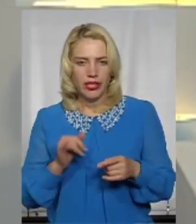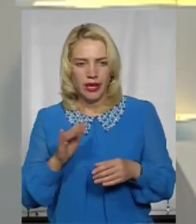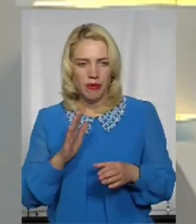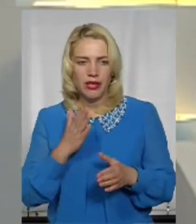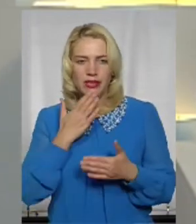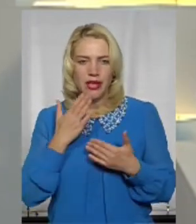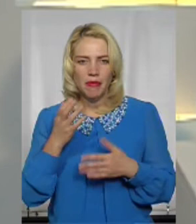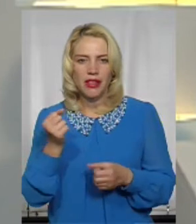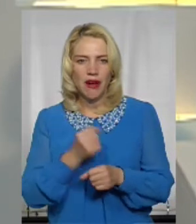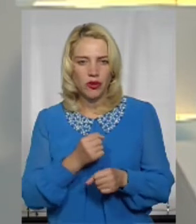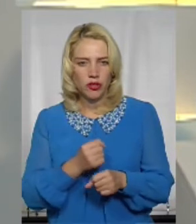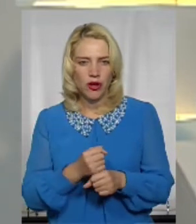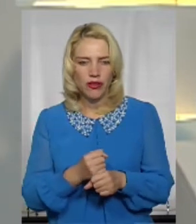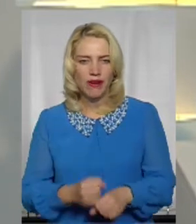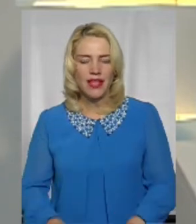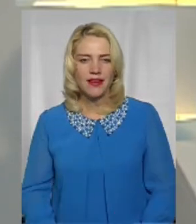на фінансування на наступний рік.